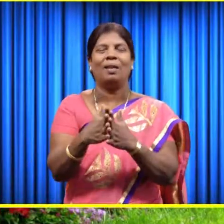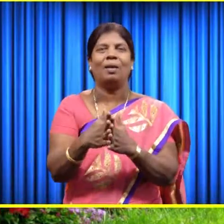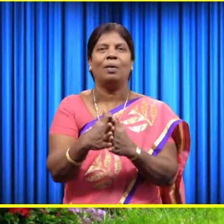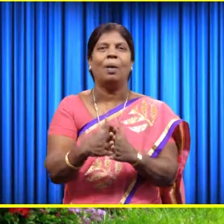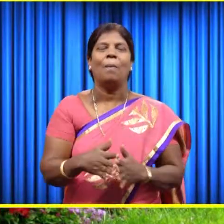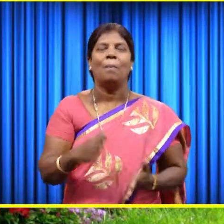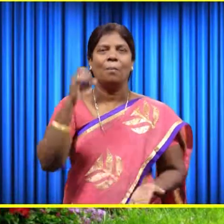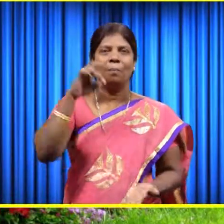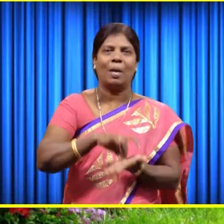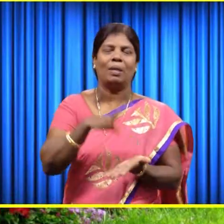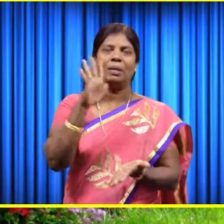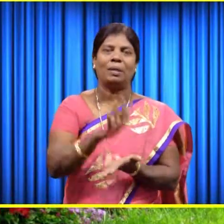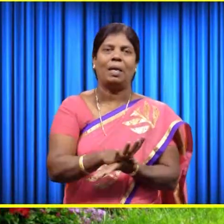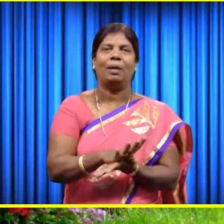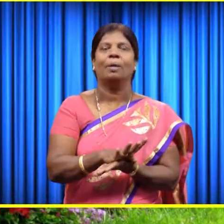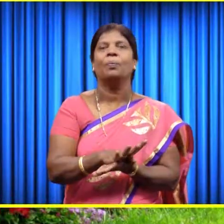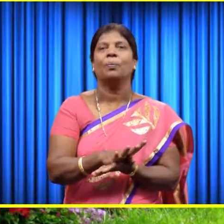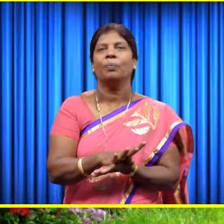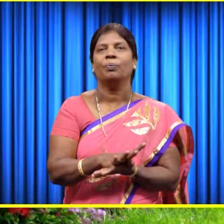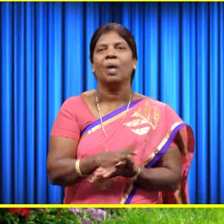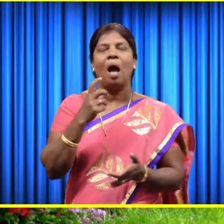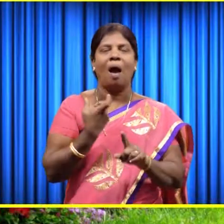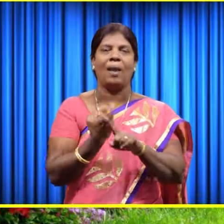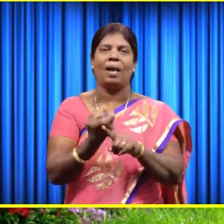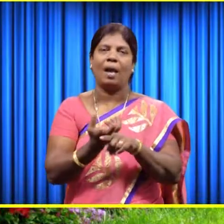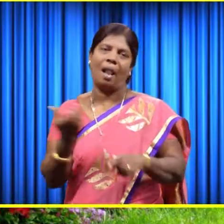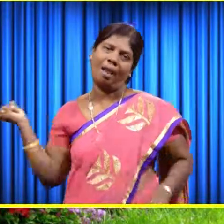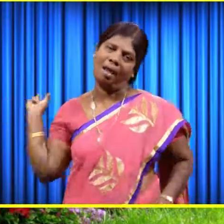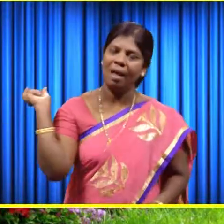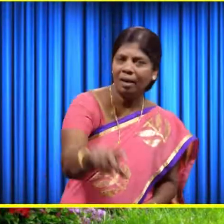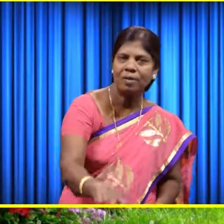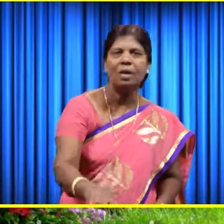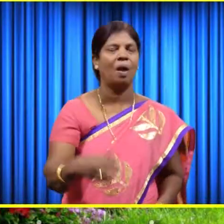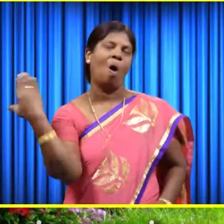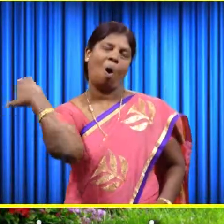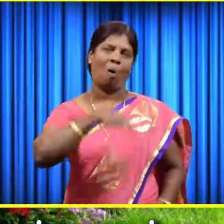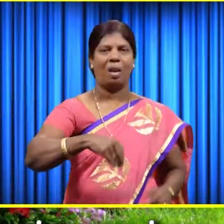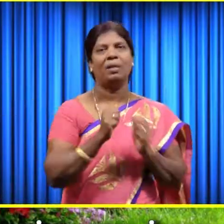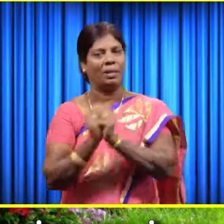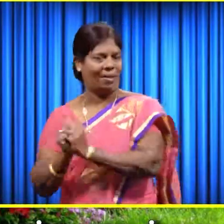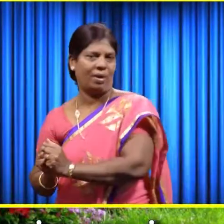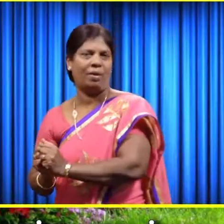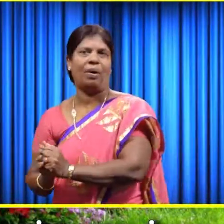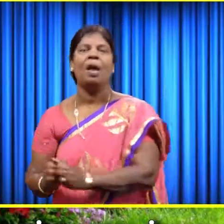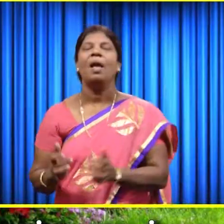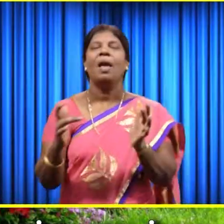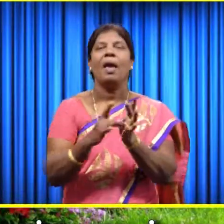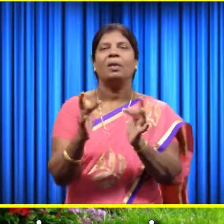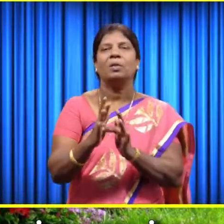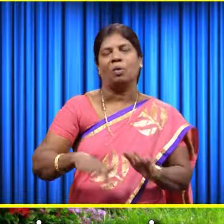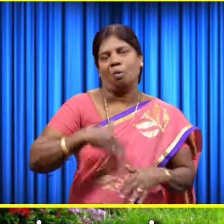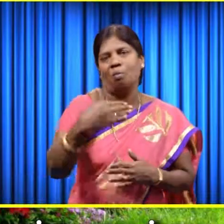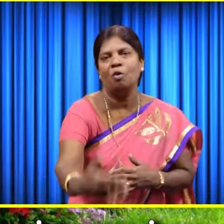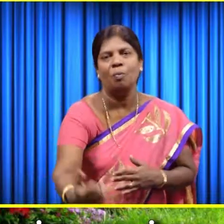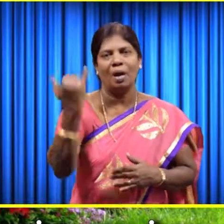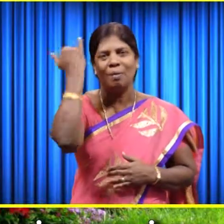இருந்த மத சட்டத்தின்படி அவளை கல்லெறிந்து கொள்ள வேண்டும் என்கிற தீர்ப்போடு இயேசுவுக்கு